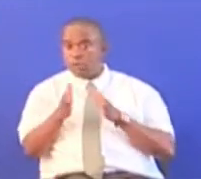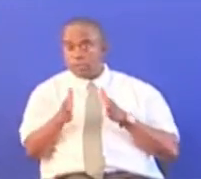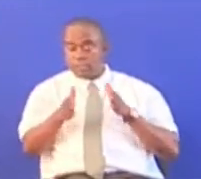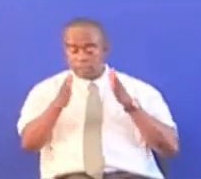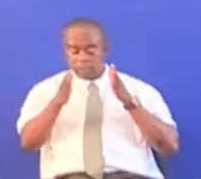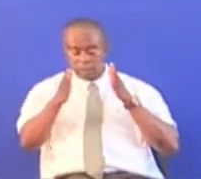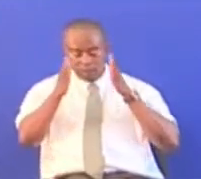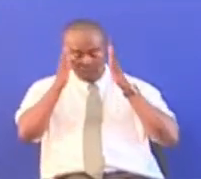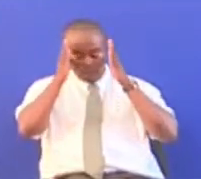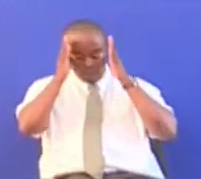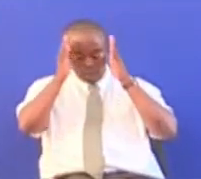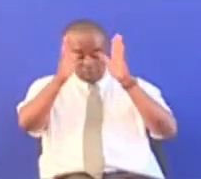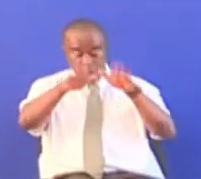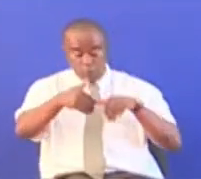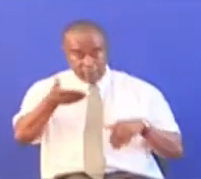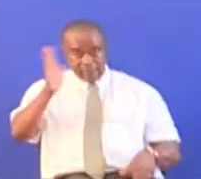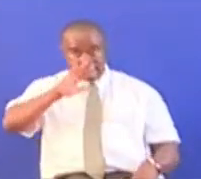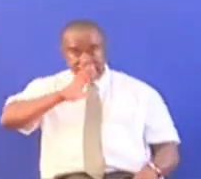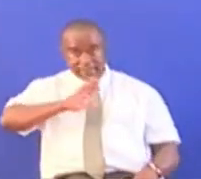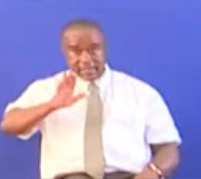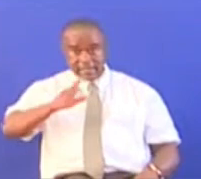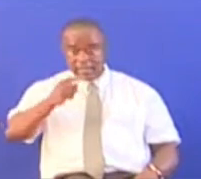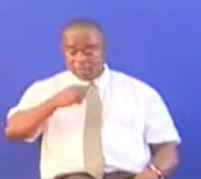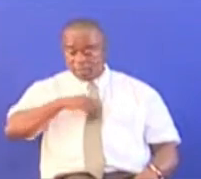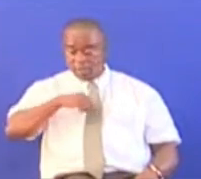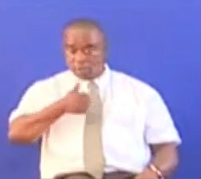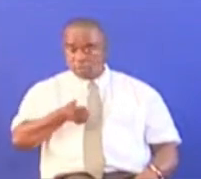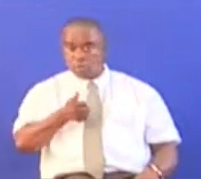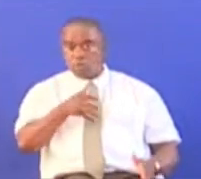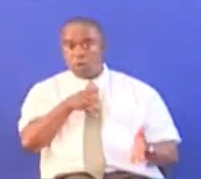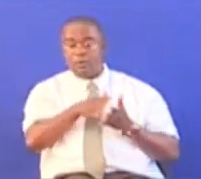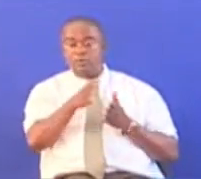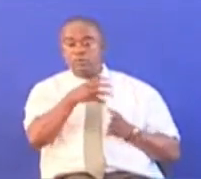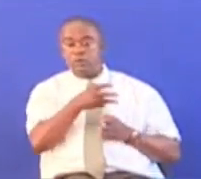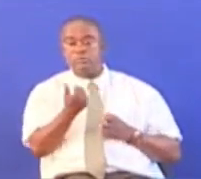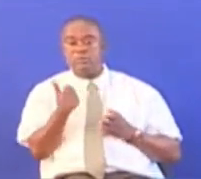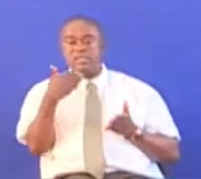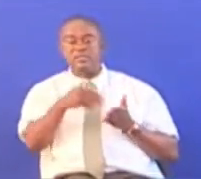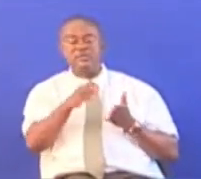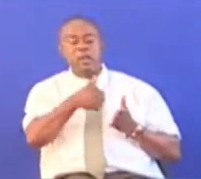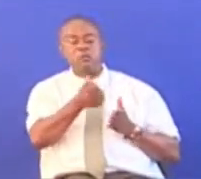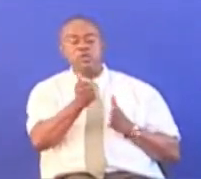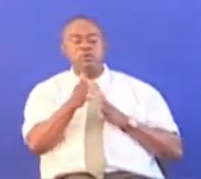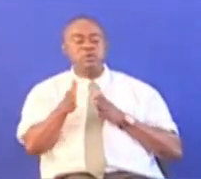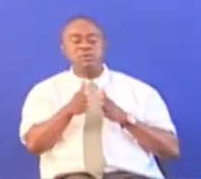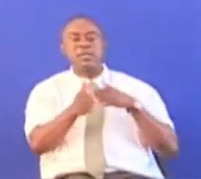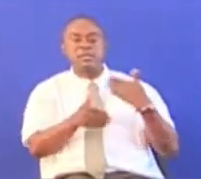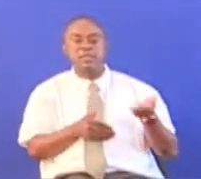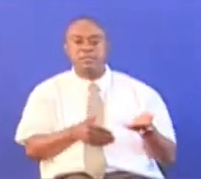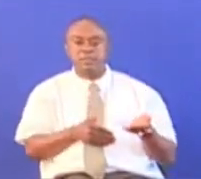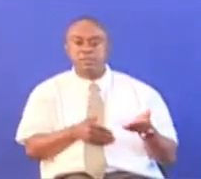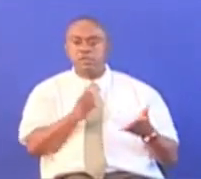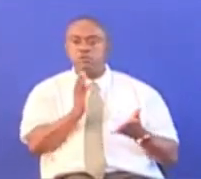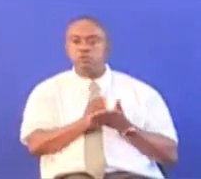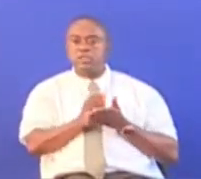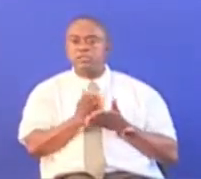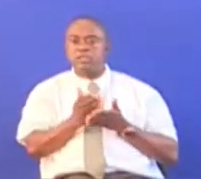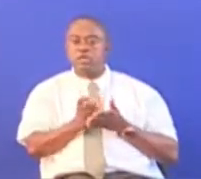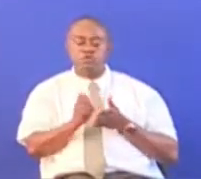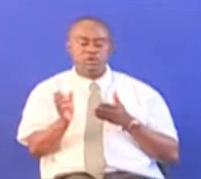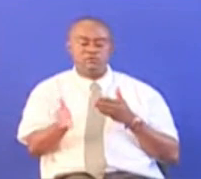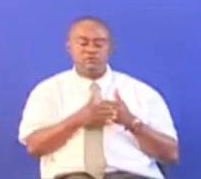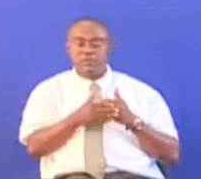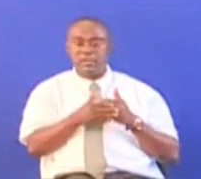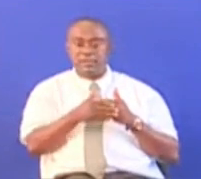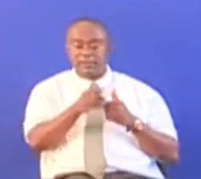hili litakapokwisha, mimi kwa maelekezo ya waziri nitakwenda mwenyewe mtaani kuhakikisha kwamba tunazifungia